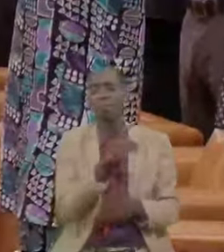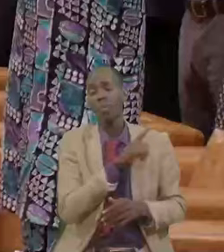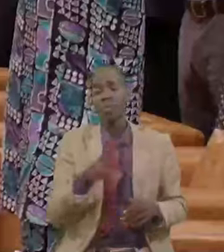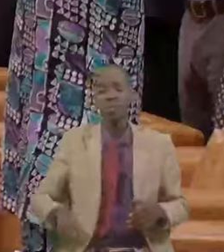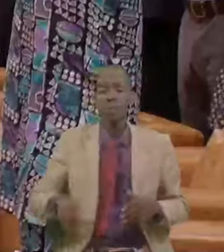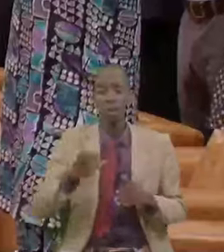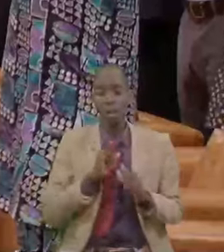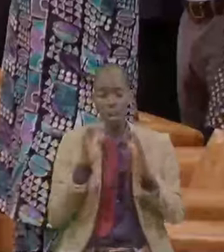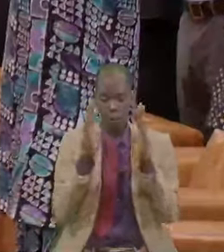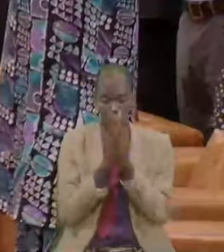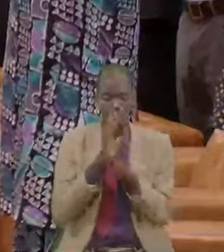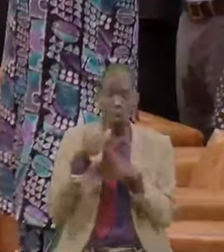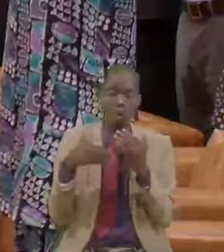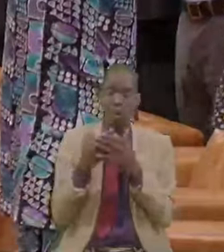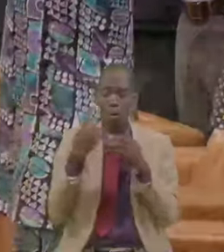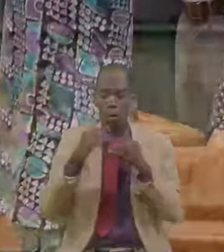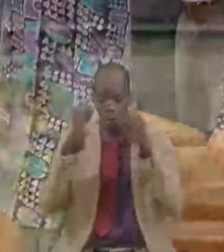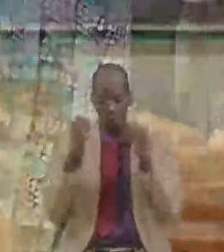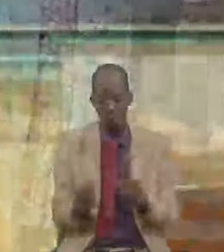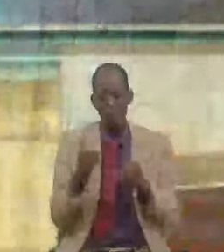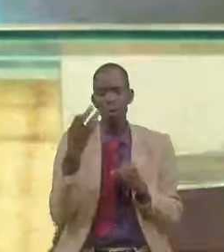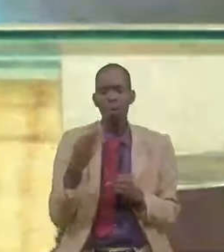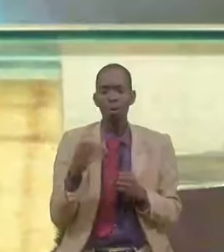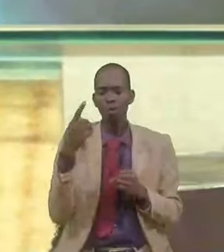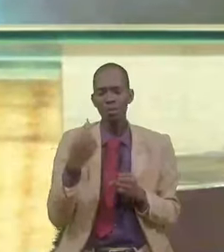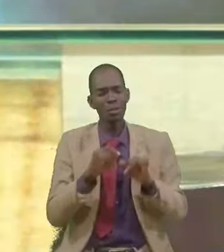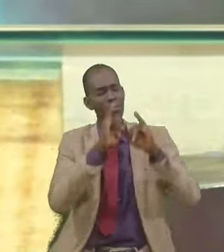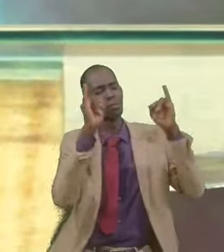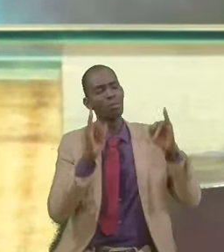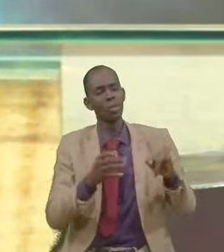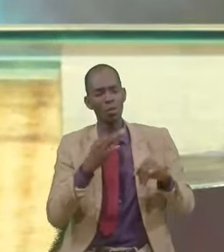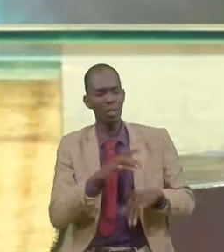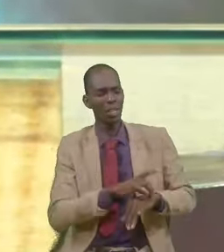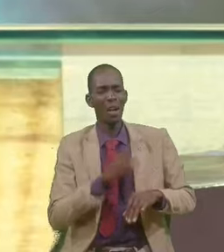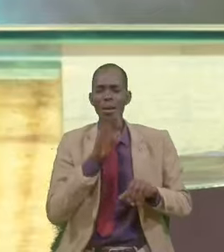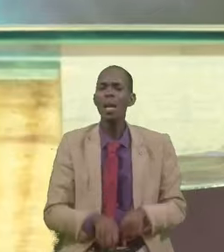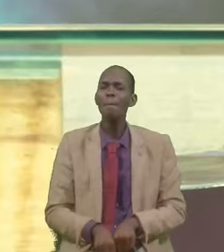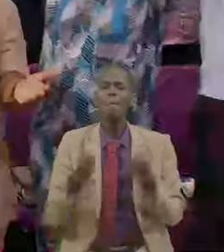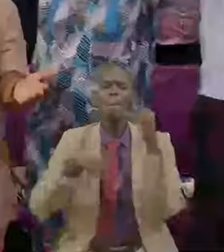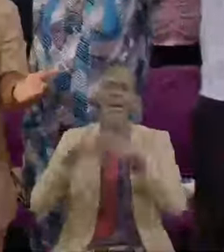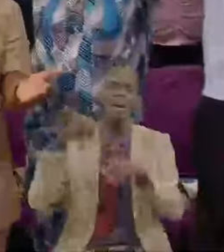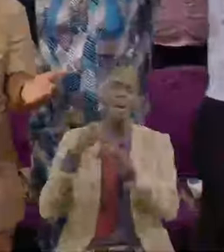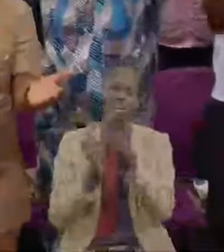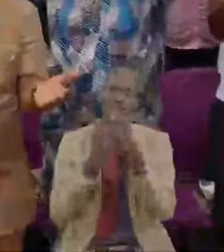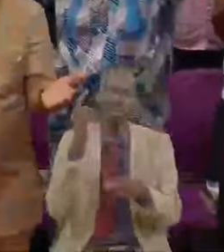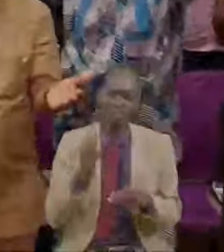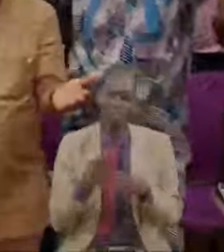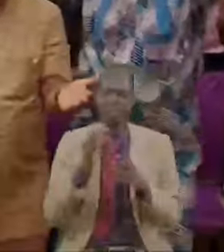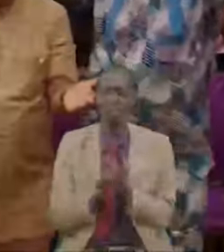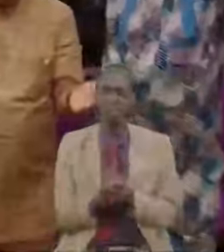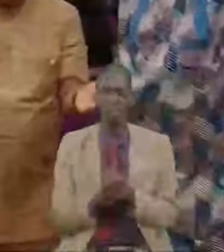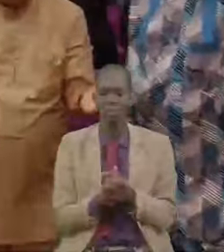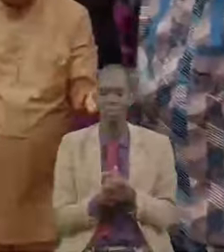prie que le pouvoir des dieux, des païens, cela, que cela soit brisé ce soir au nom de